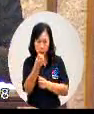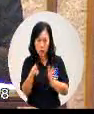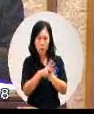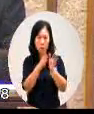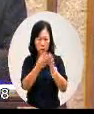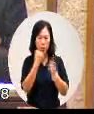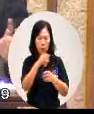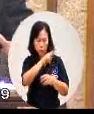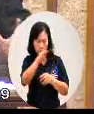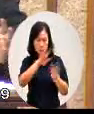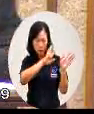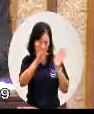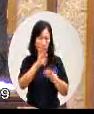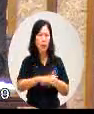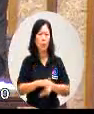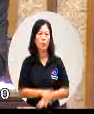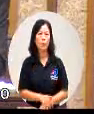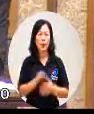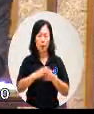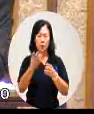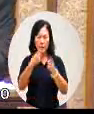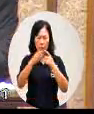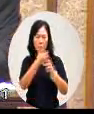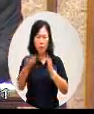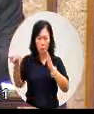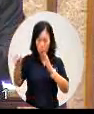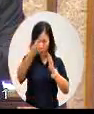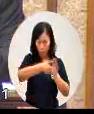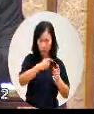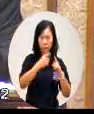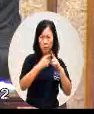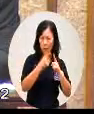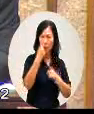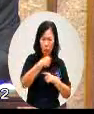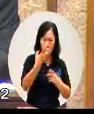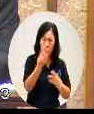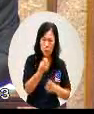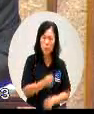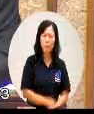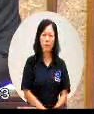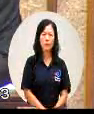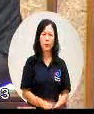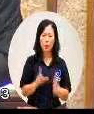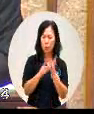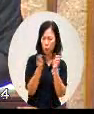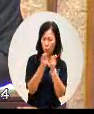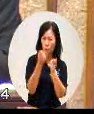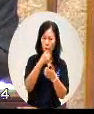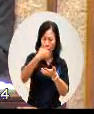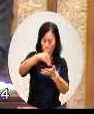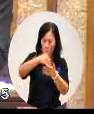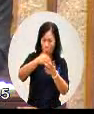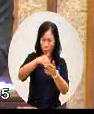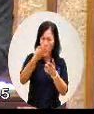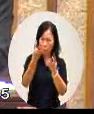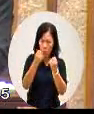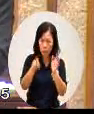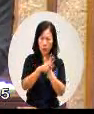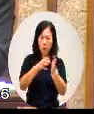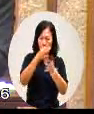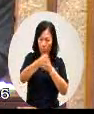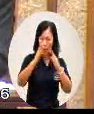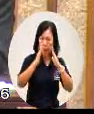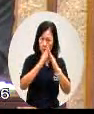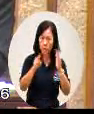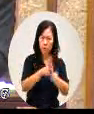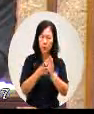趋势来看，应该看迁入的人口，所以我们也发现最近的这个整个统计资料来讲，在那边买房子跟迁